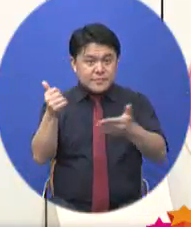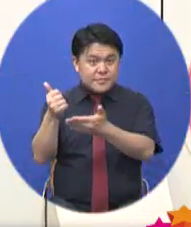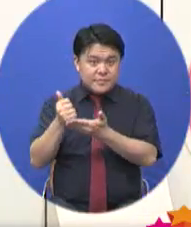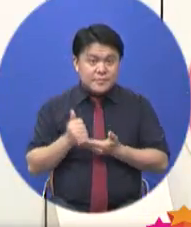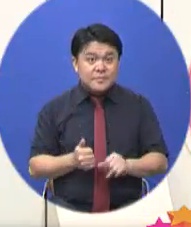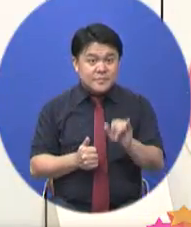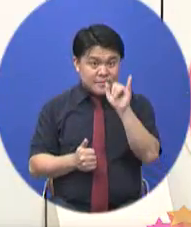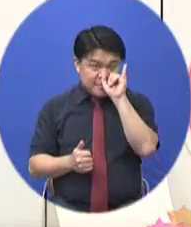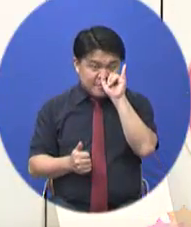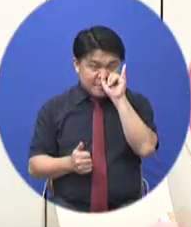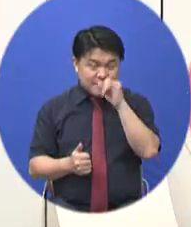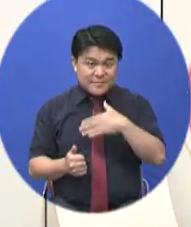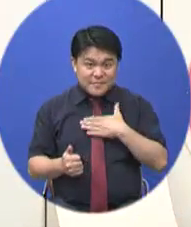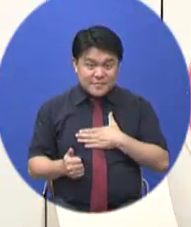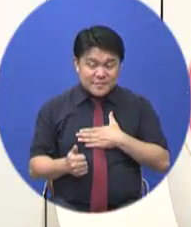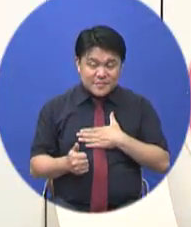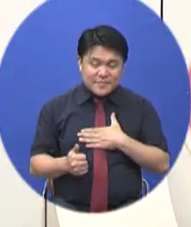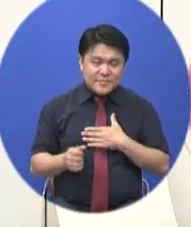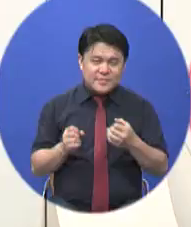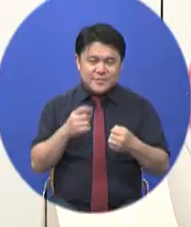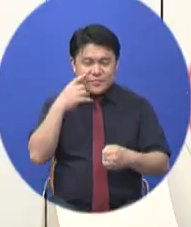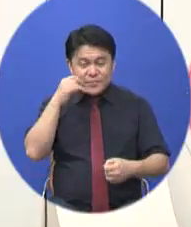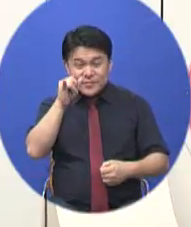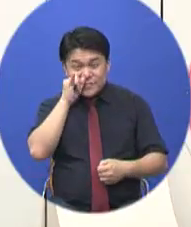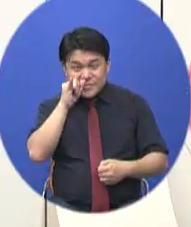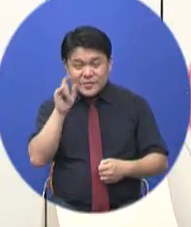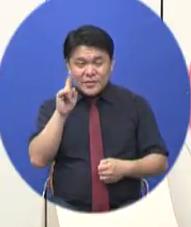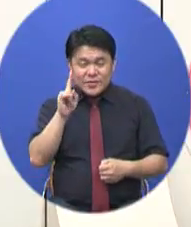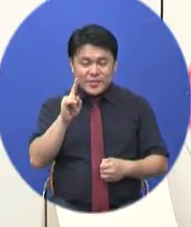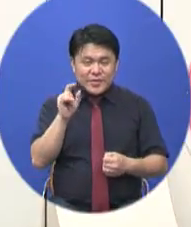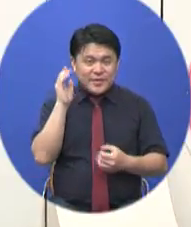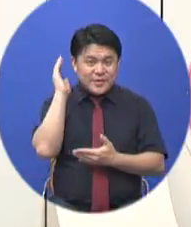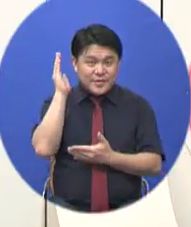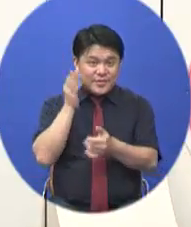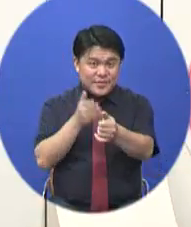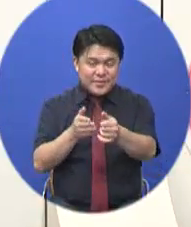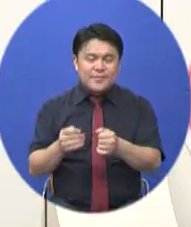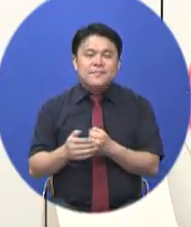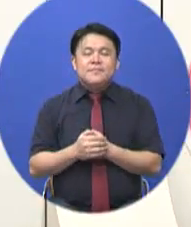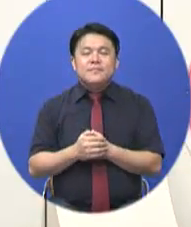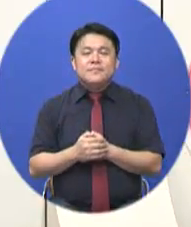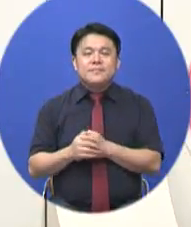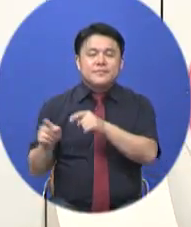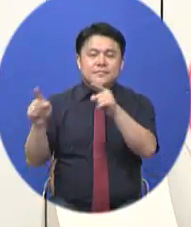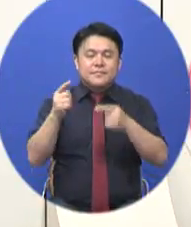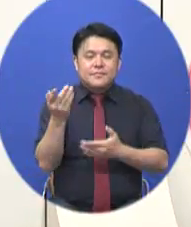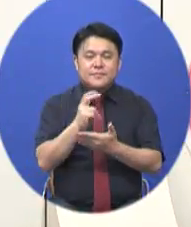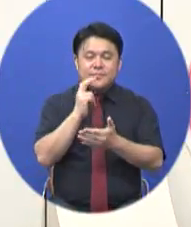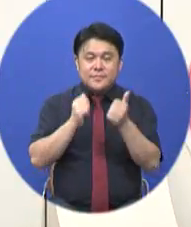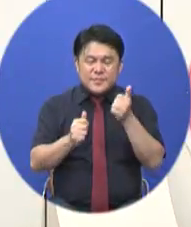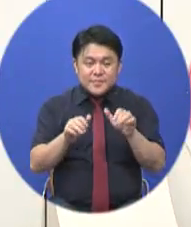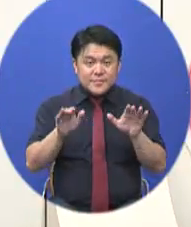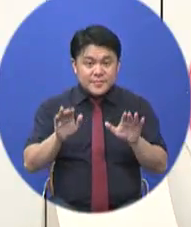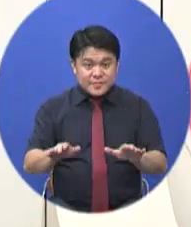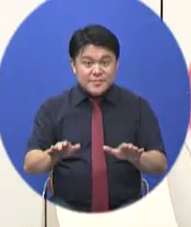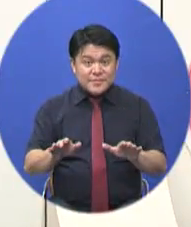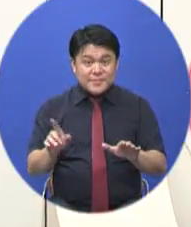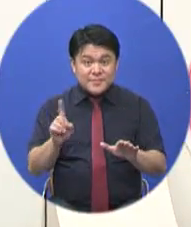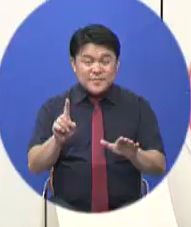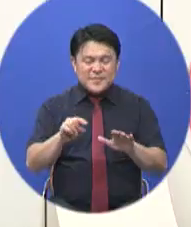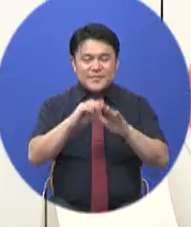테니까요. 많은 못다한 얘기, 궁금한 얘기 사연 전해 주시고요. 생방송 전국 나눔 노래자랑